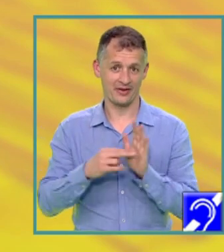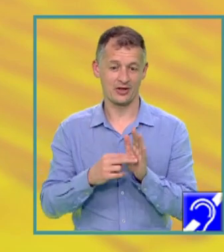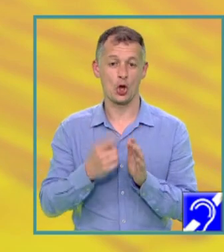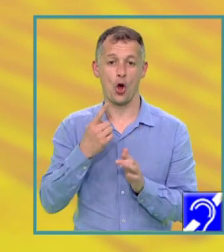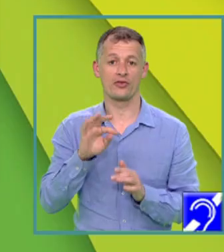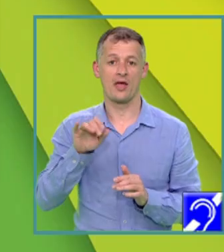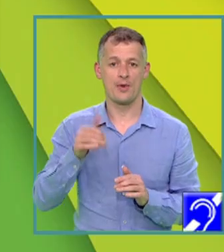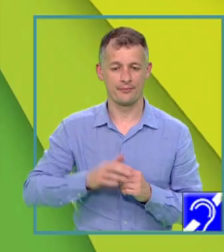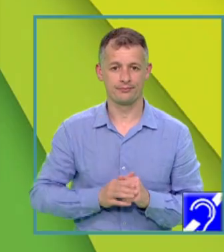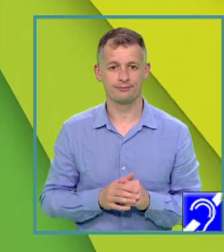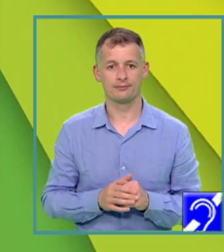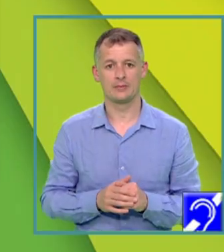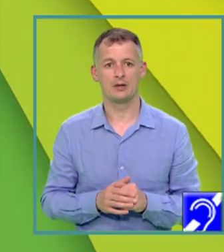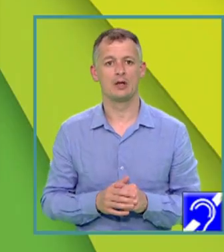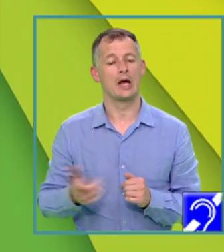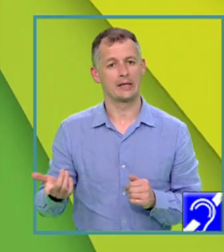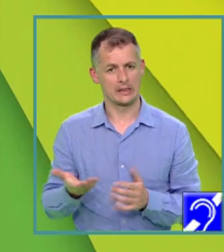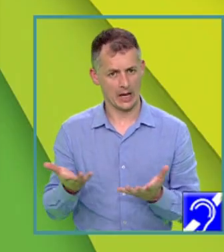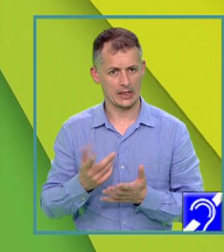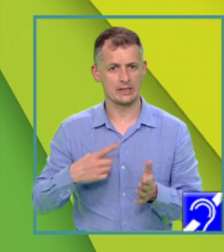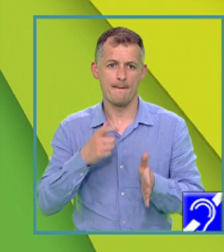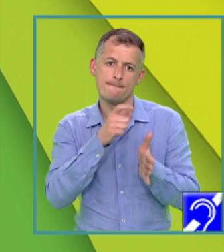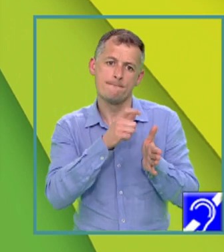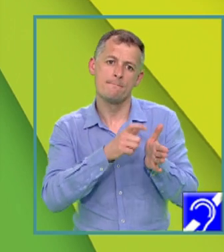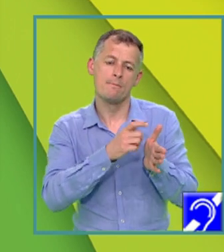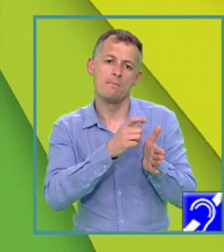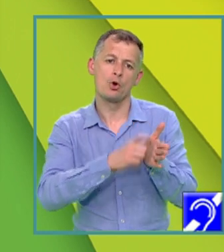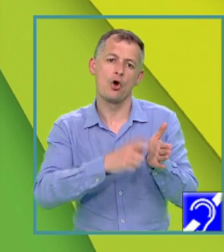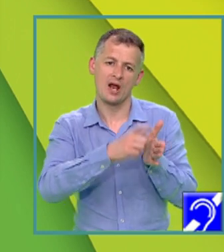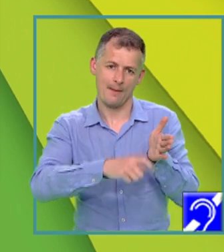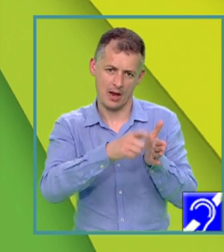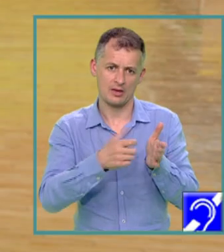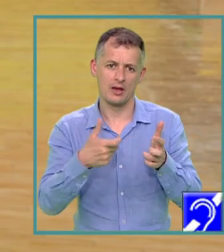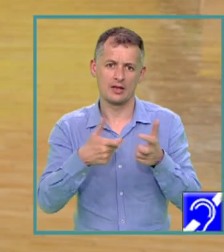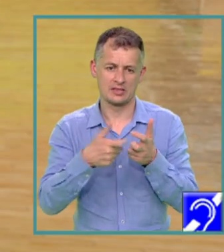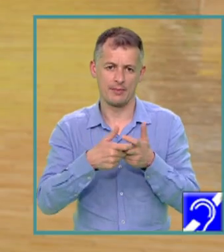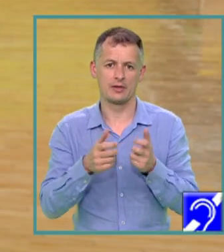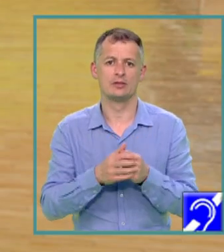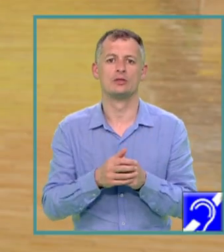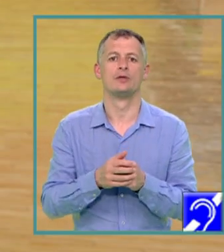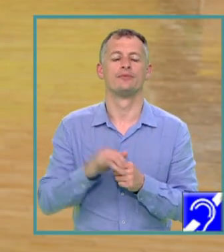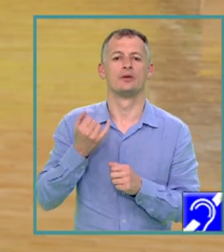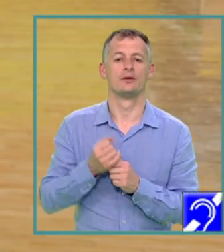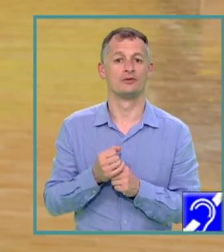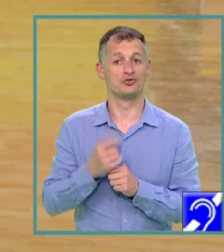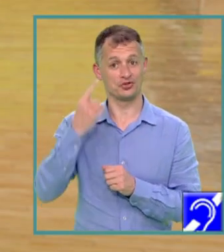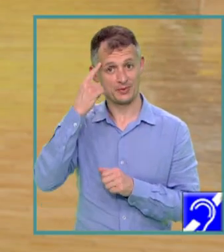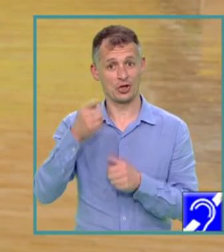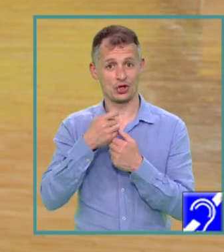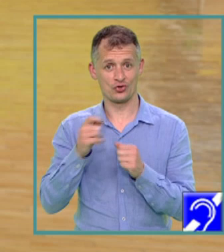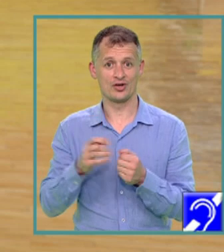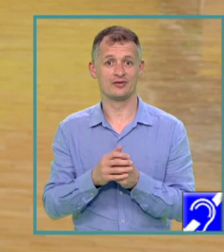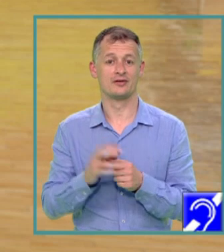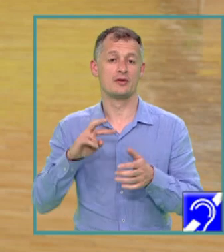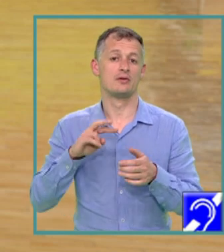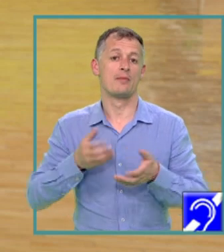temă cuprinsă în programa de bacalaureat și anume instituțiile sociale. Știm că toți ne-am născut în